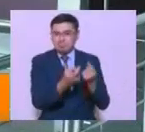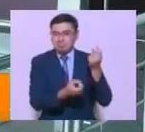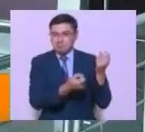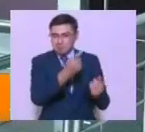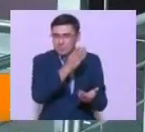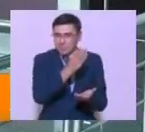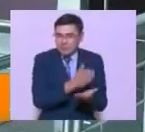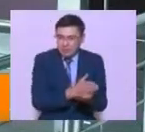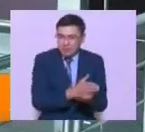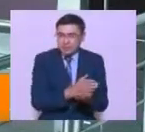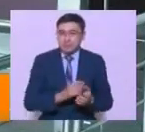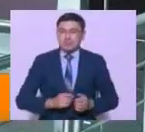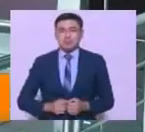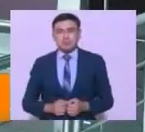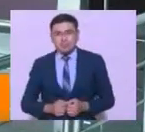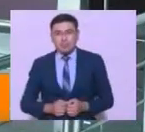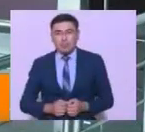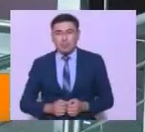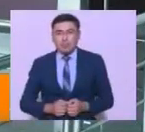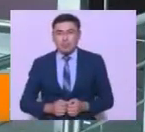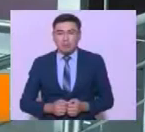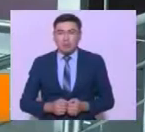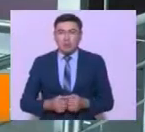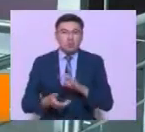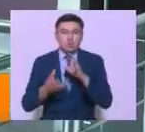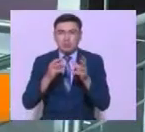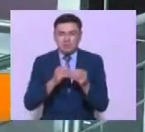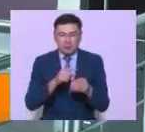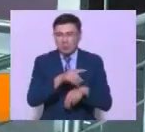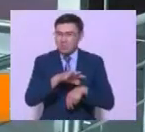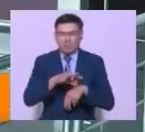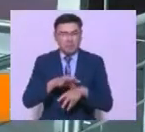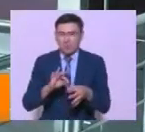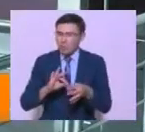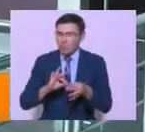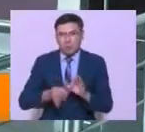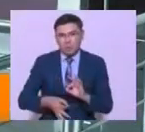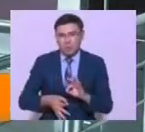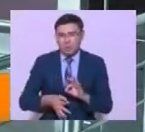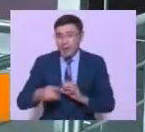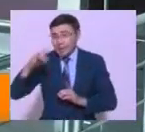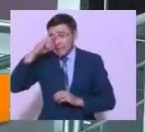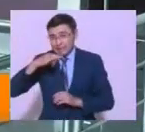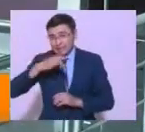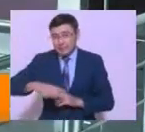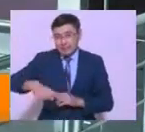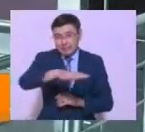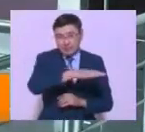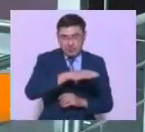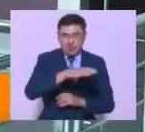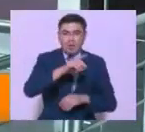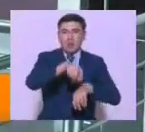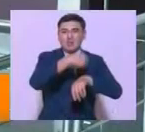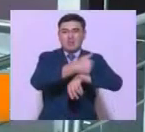күдікті науқас болсын. Сол эпидемиологиялық ахуалдың күрделеуіне байланысты осы бізде қазір Қазақстан Республикасының осы бас мемлекеттік